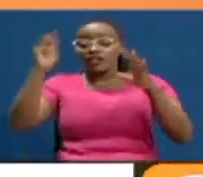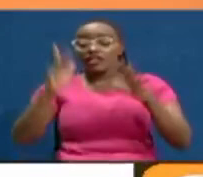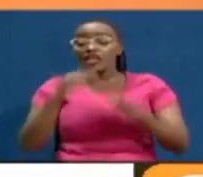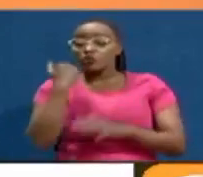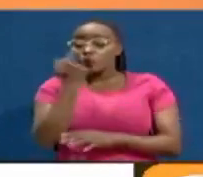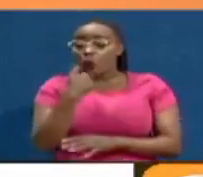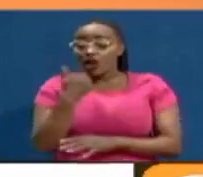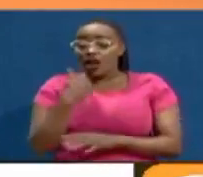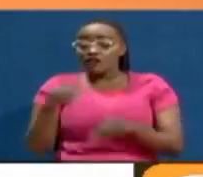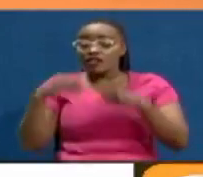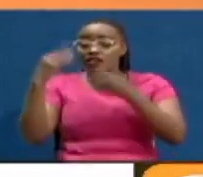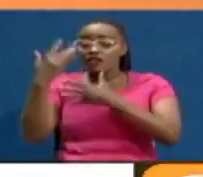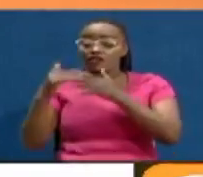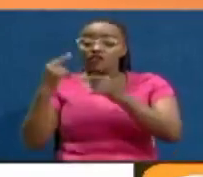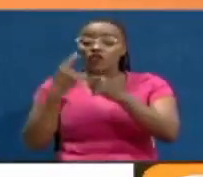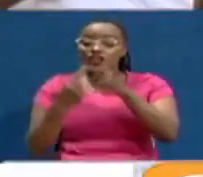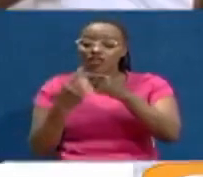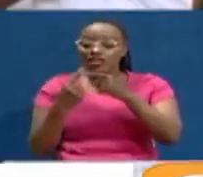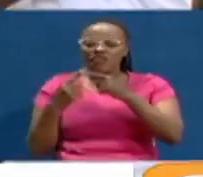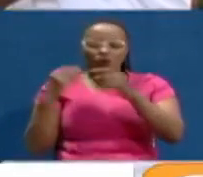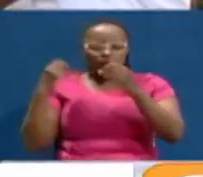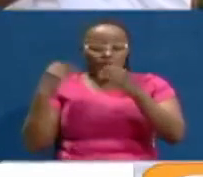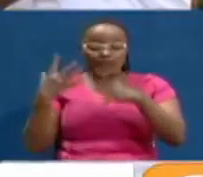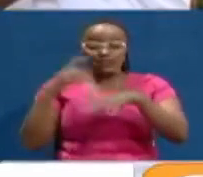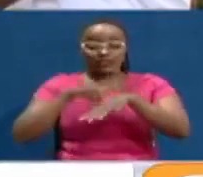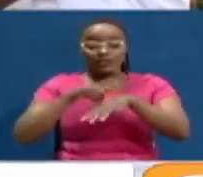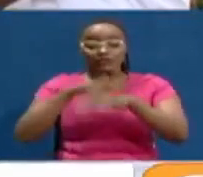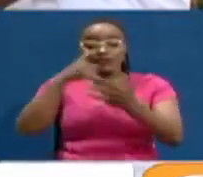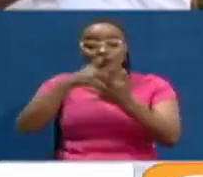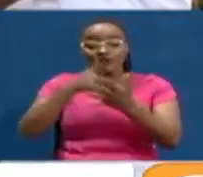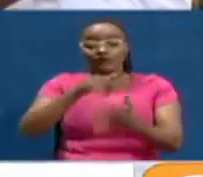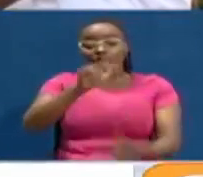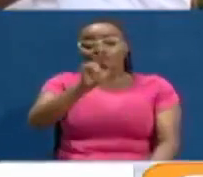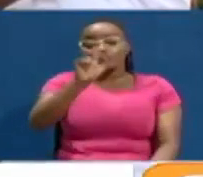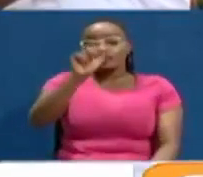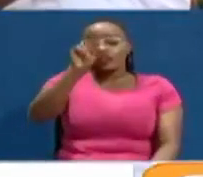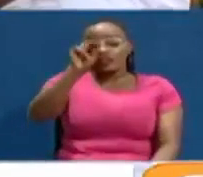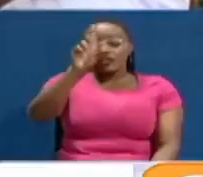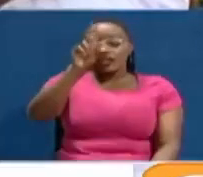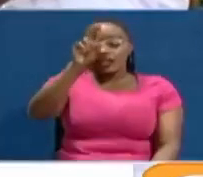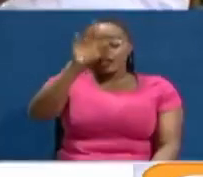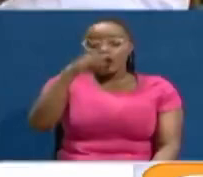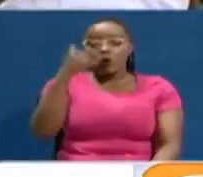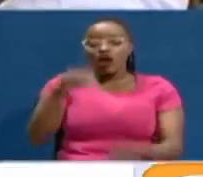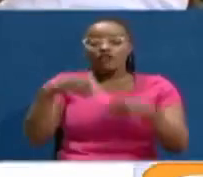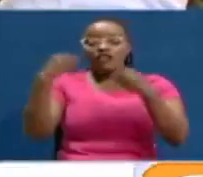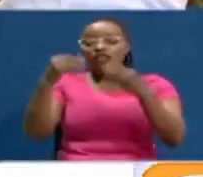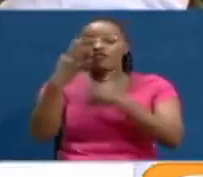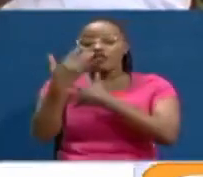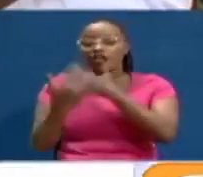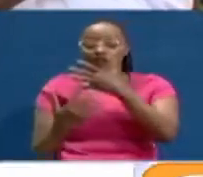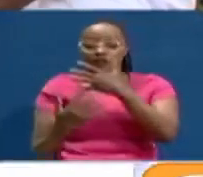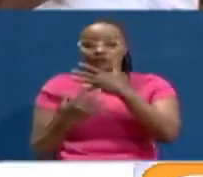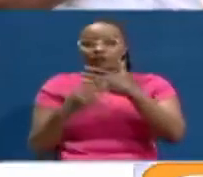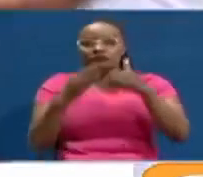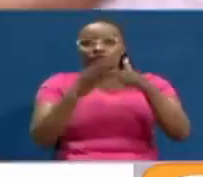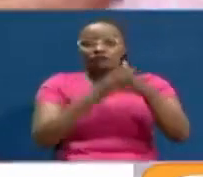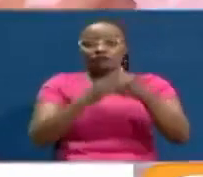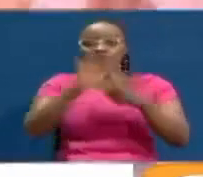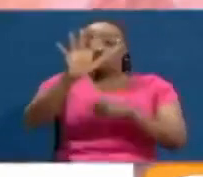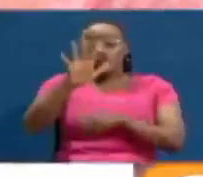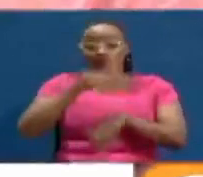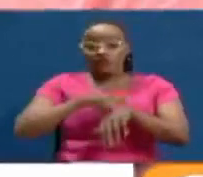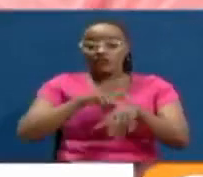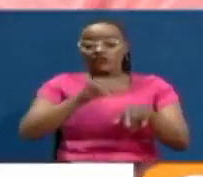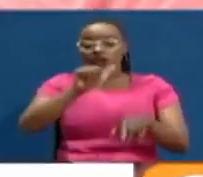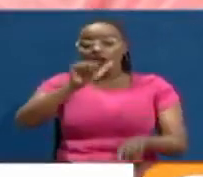Wakenya ambao wametoa damu mara nyingi nchini, ikiwemo Kennedy Sanya ambaye ametoa damu mara 95